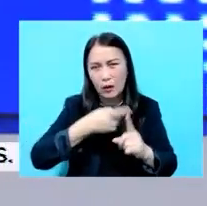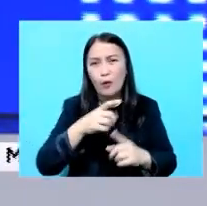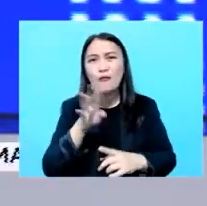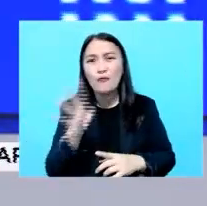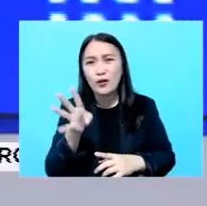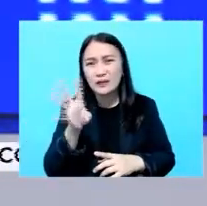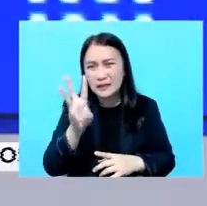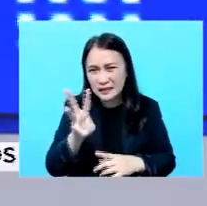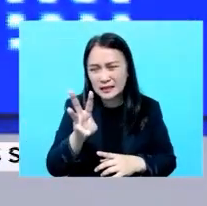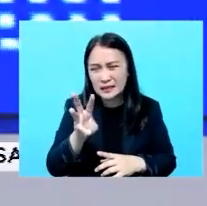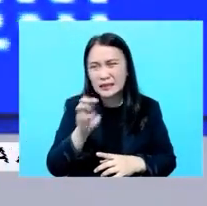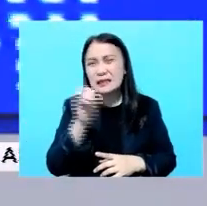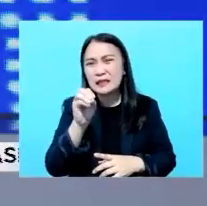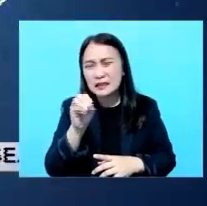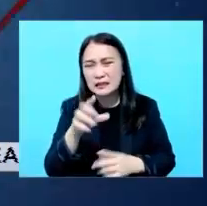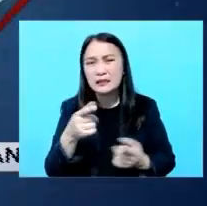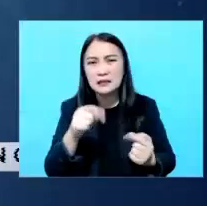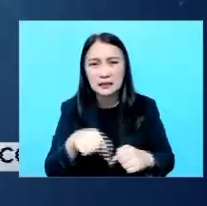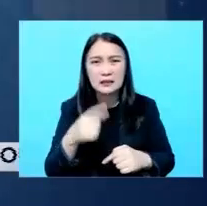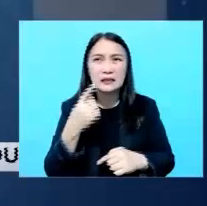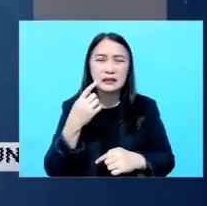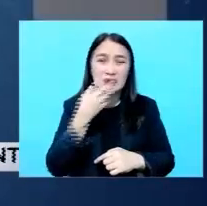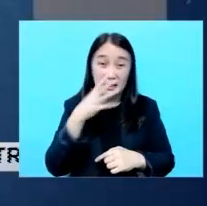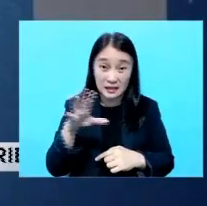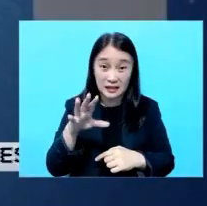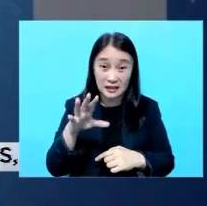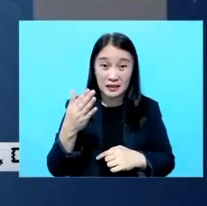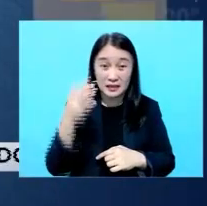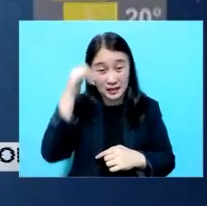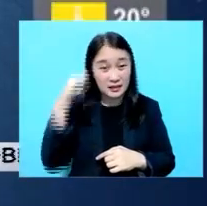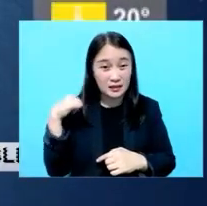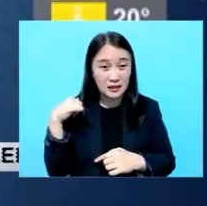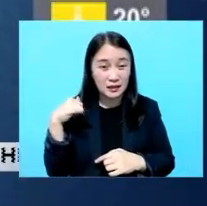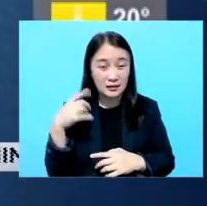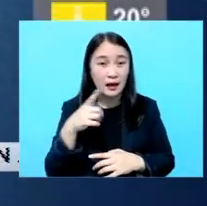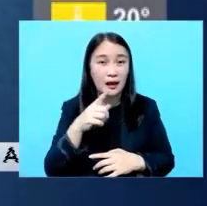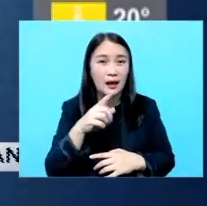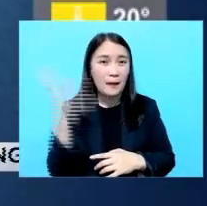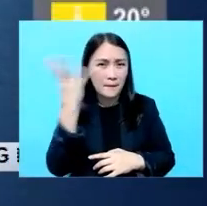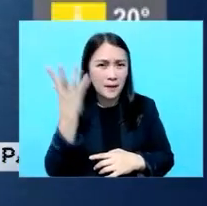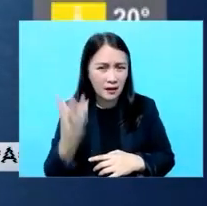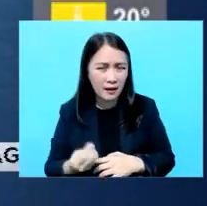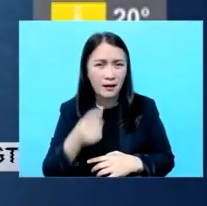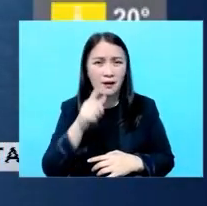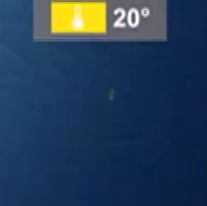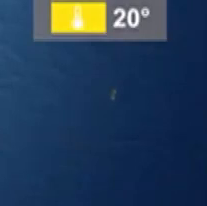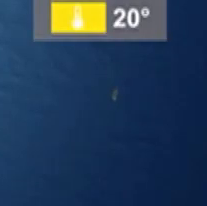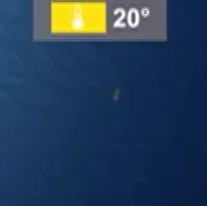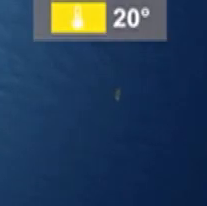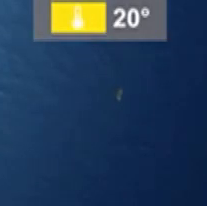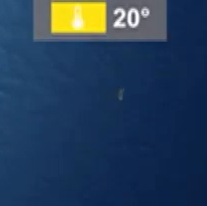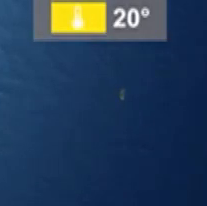heat index kahapon na italayan sa Ambulong Tanawan sa Batangas. Mainit din sa Sangley Point na 45